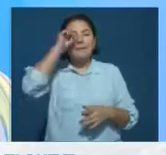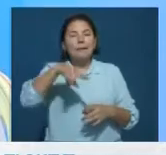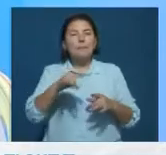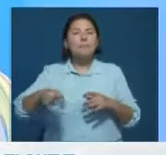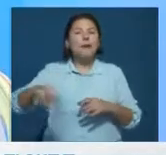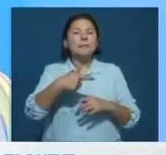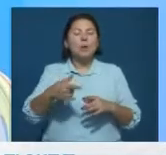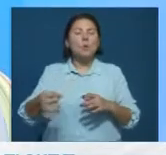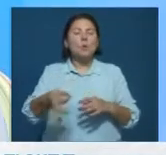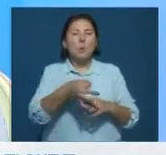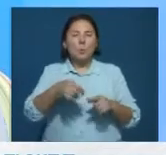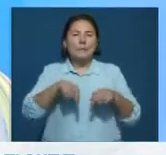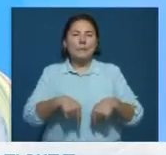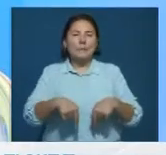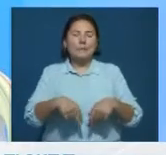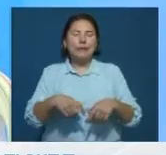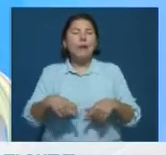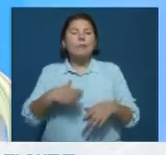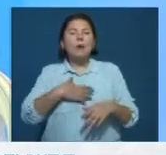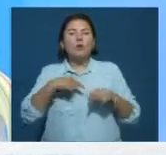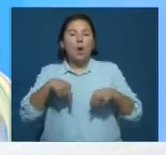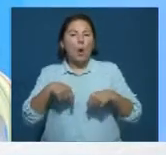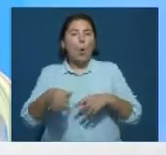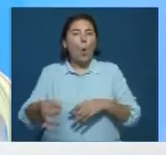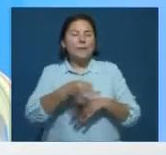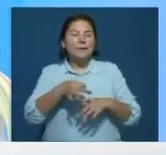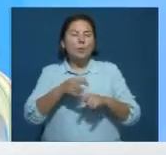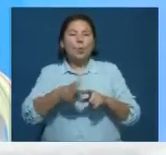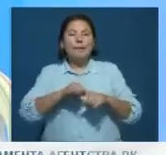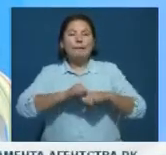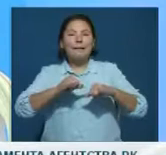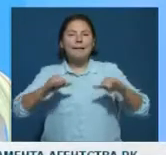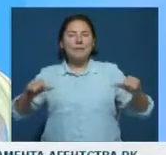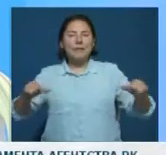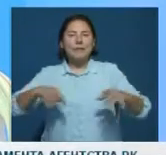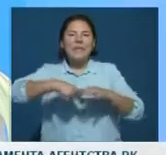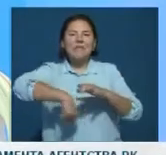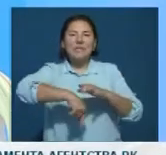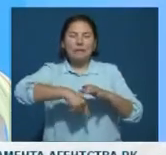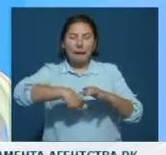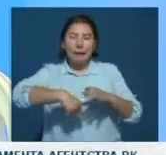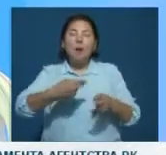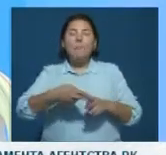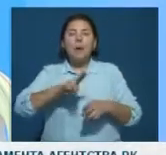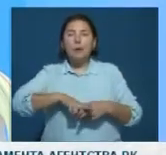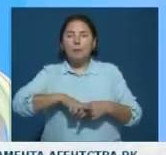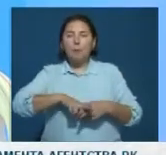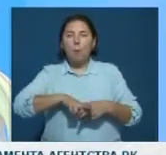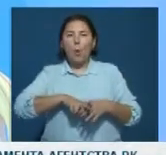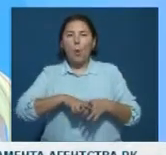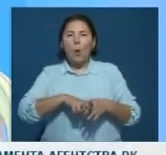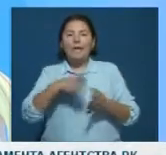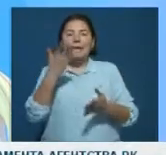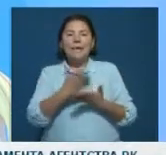регион, здесь в нашем регионе развита, очень хорошо развита нефтяная отрасль. Поэтому